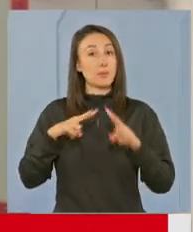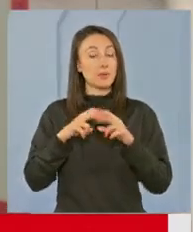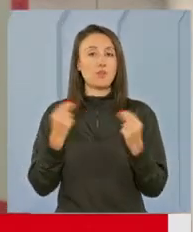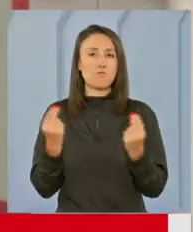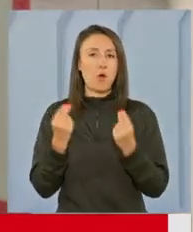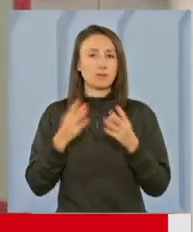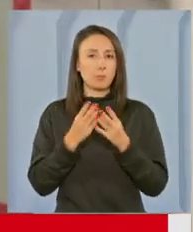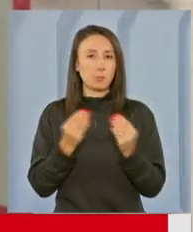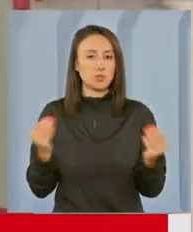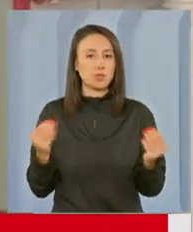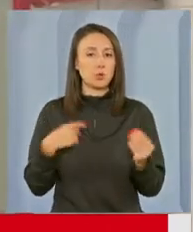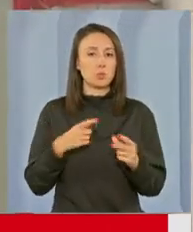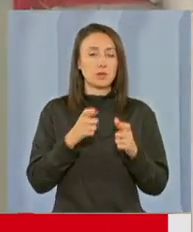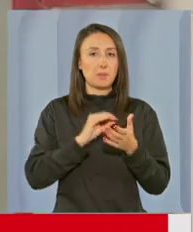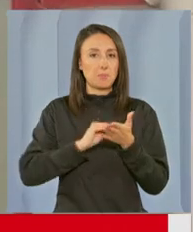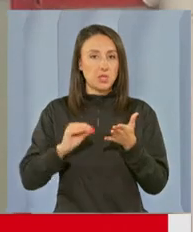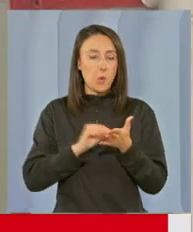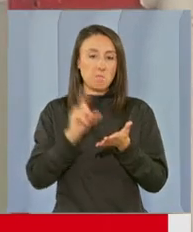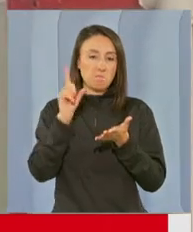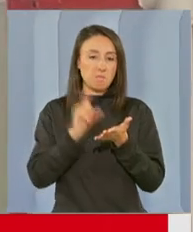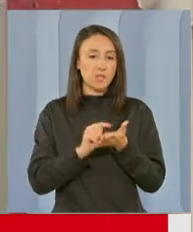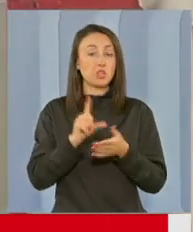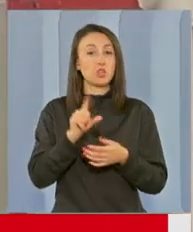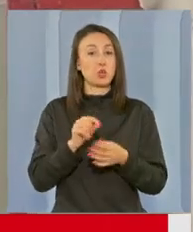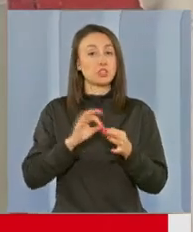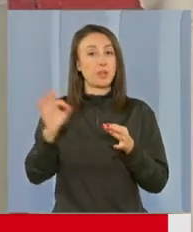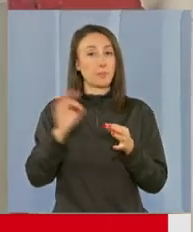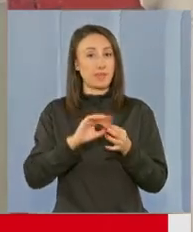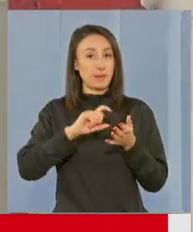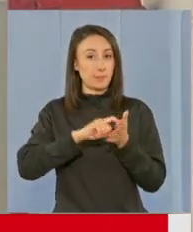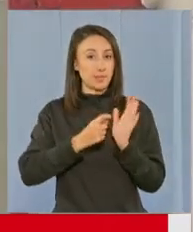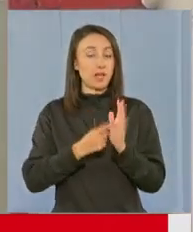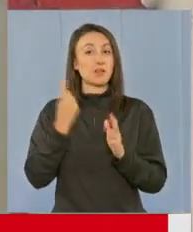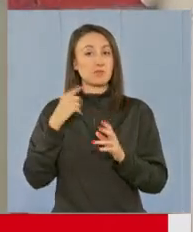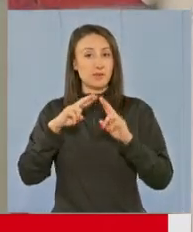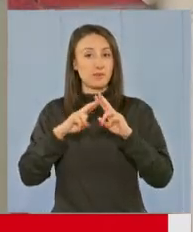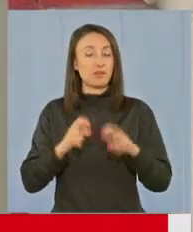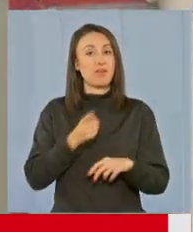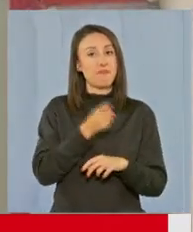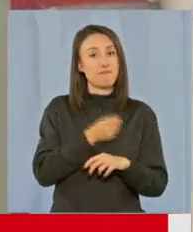amănunțită. Este un birou destul de mic, are 20 de metri pătrați. A fost verificată fiecare